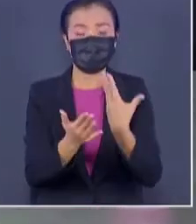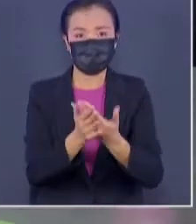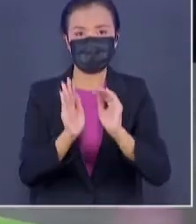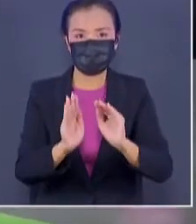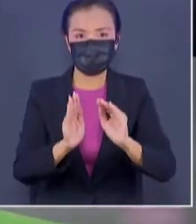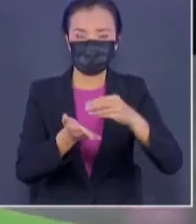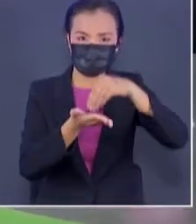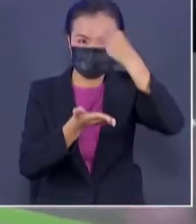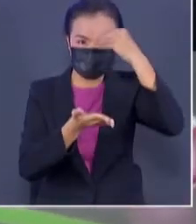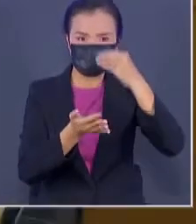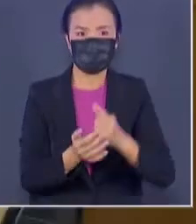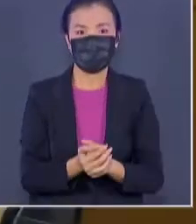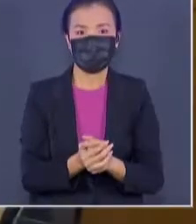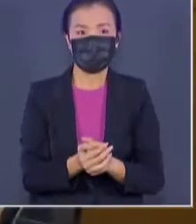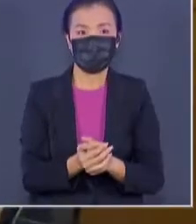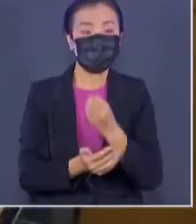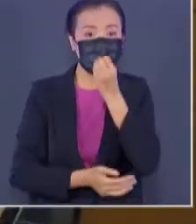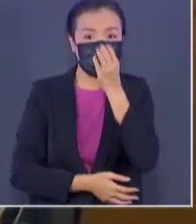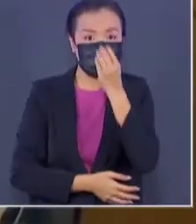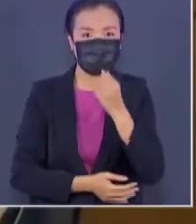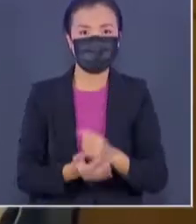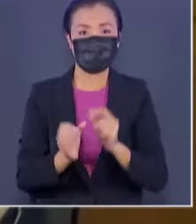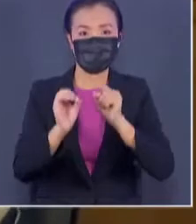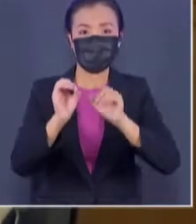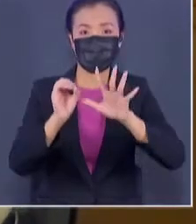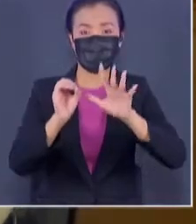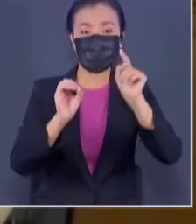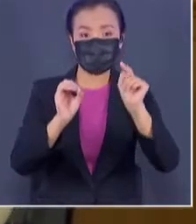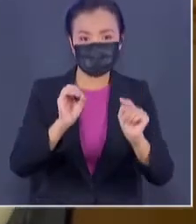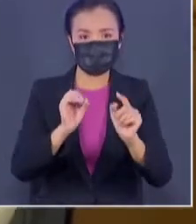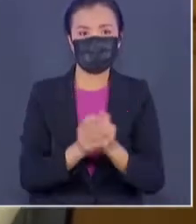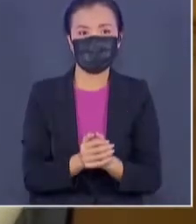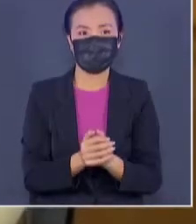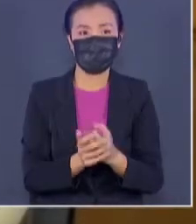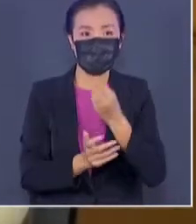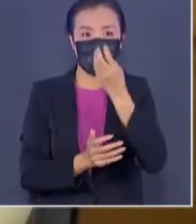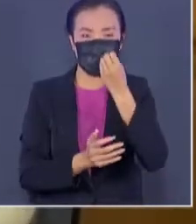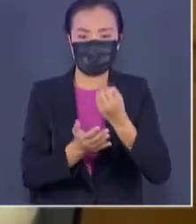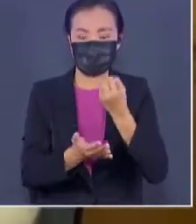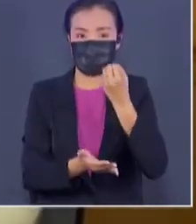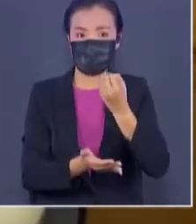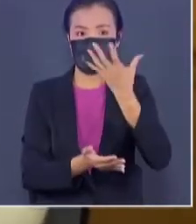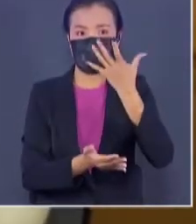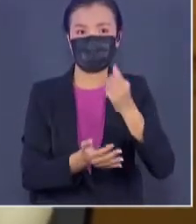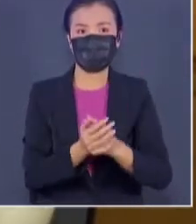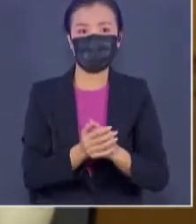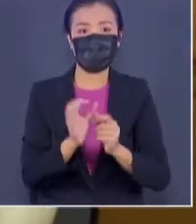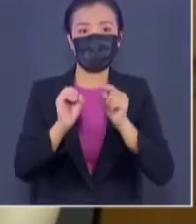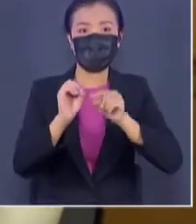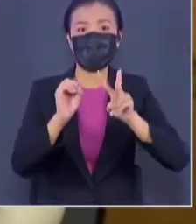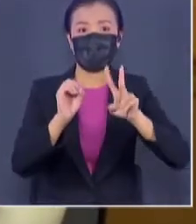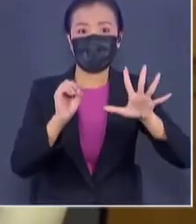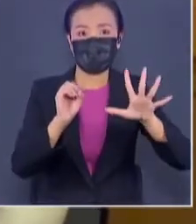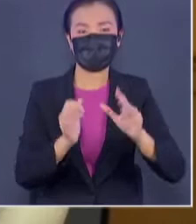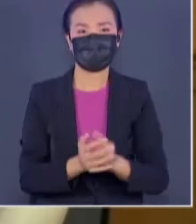ให้กับนักศึกษานะครับให้ได้รับดอกเบี้ยร้อยละ 0.5 ก็จะมากกว่าดอกเบี้ยปกตินะครับที่อยู่ที่ร้อยละ